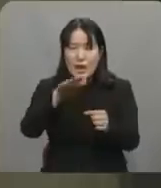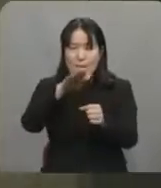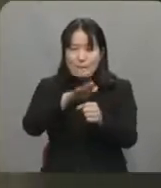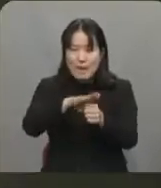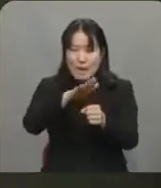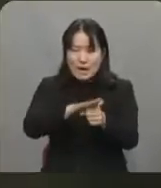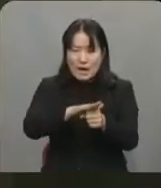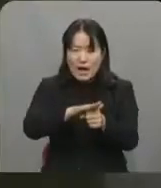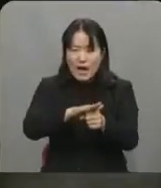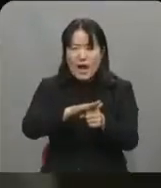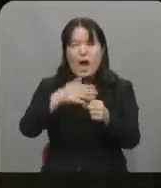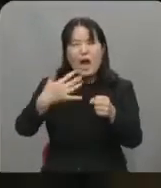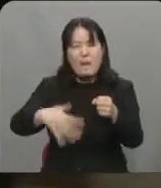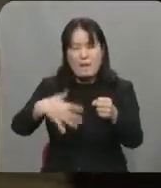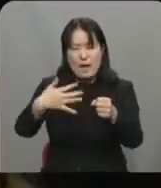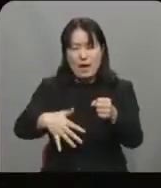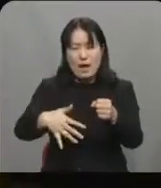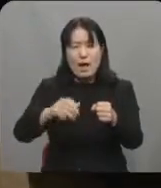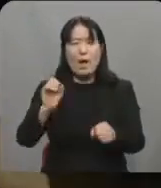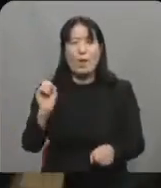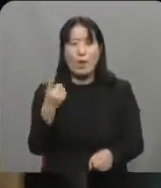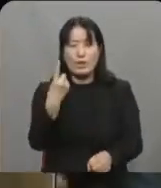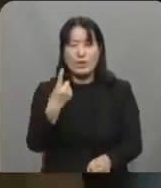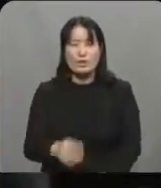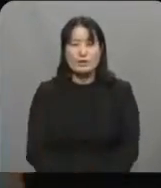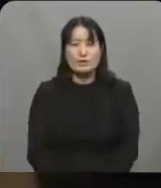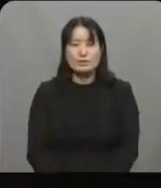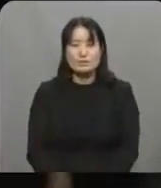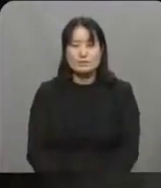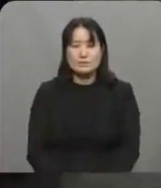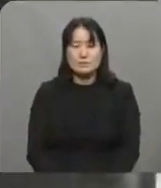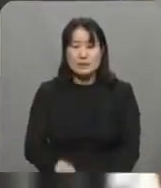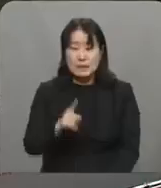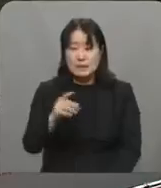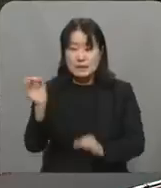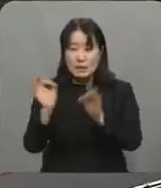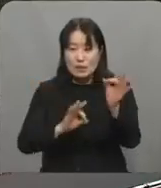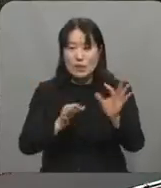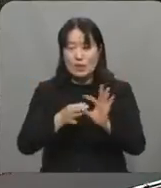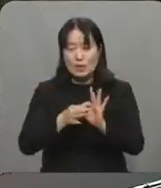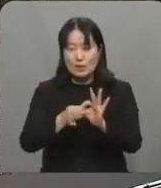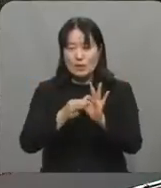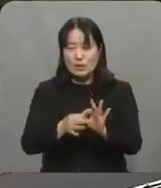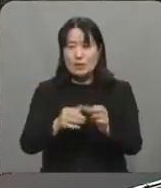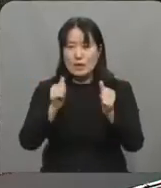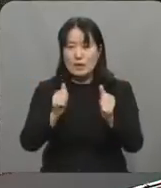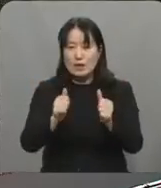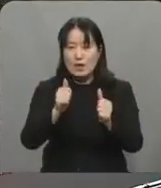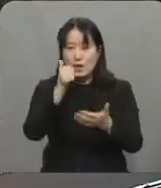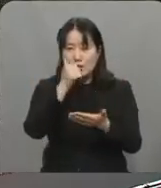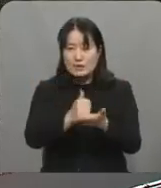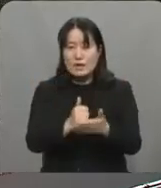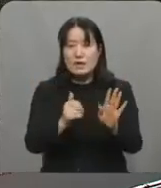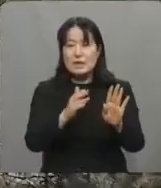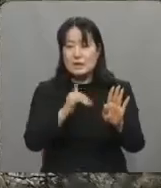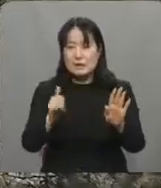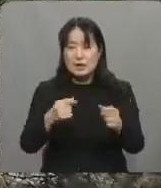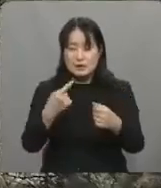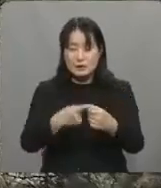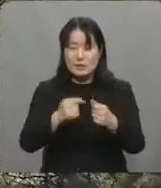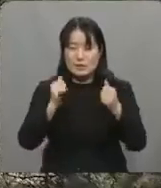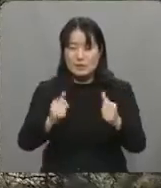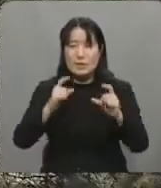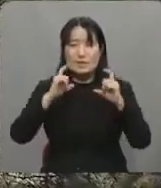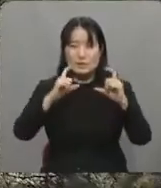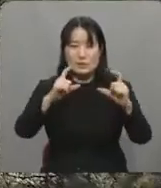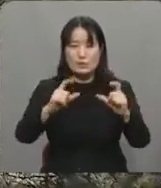위한 마감 조치를 하지 않은 것이 원인이었습니다. 이 사고와 관련해 기소된 피고인 4명에 대한 1심 선고가